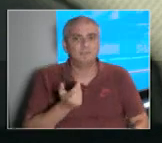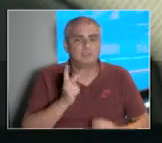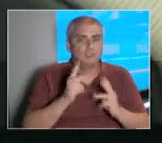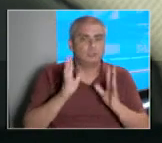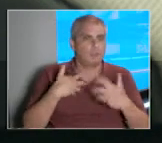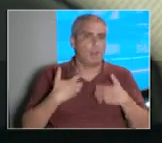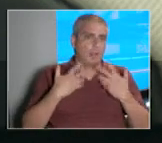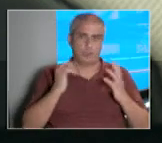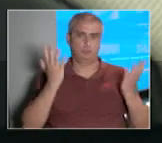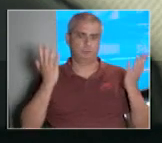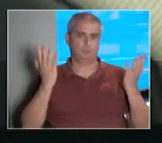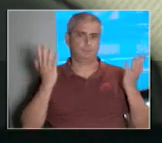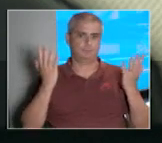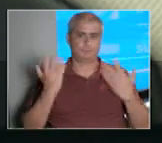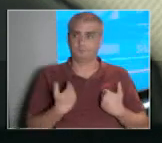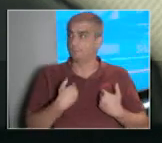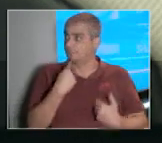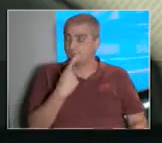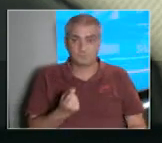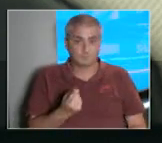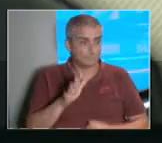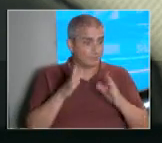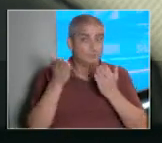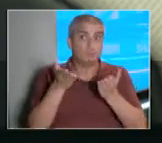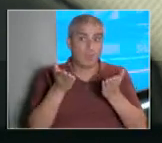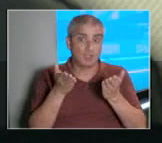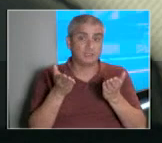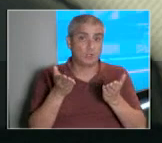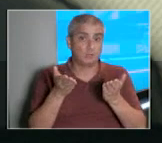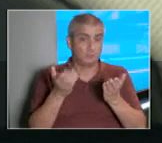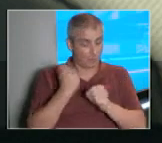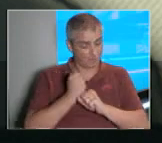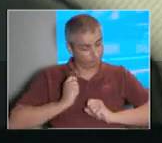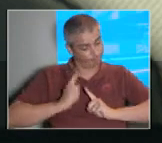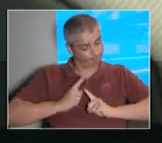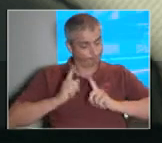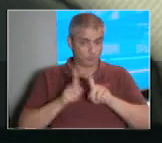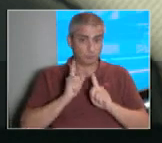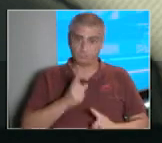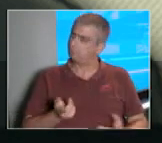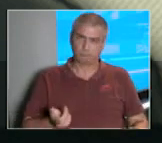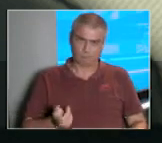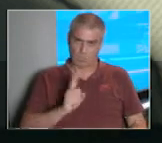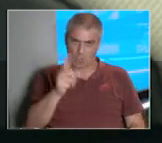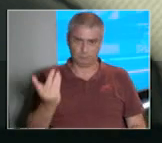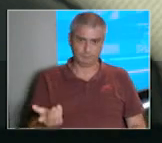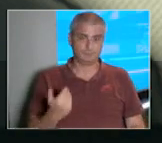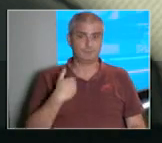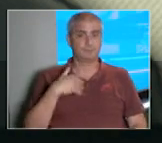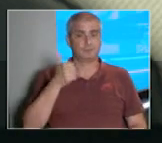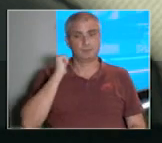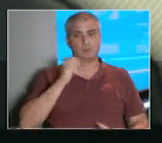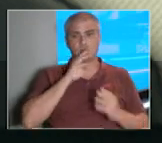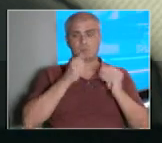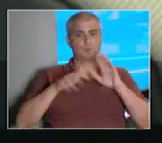יש מה לחוס. עכשיו, לומר לך שהממשלה הזו מתקתקת, כמו שאנחנו חושבים שצריכים לתקתק, ממש לא. אני ישבתי אתמול